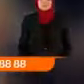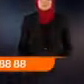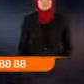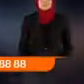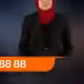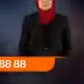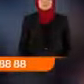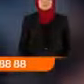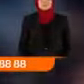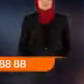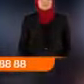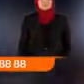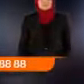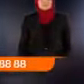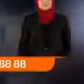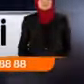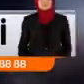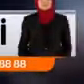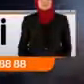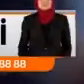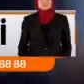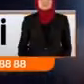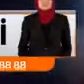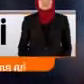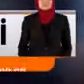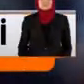Bu arada bağlarım